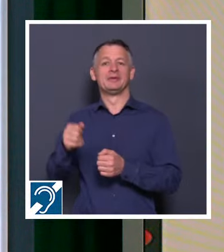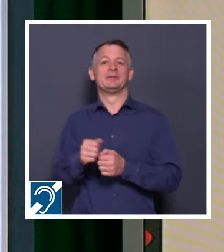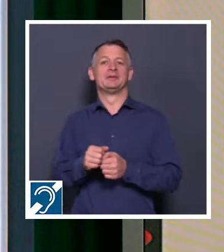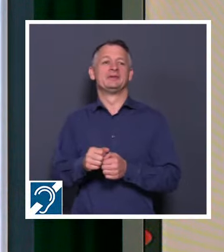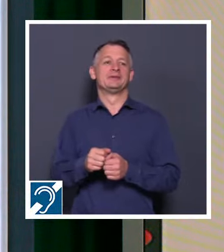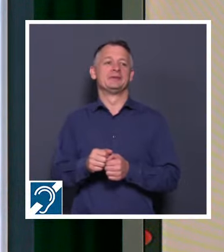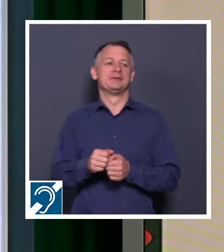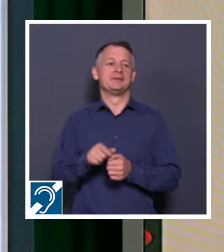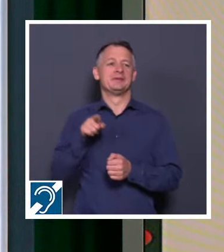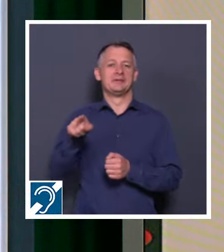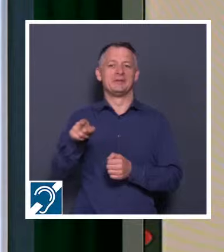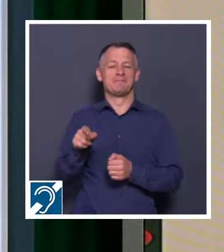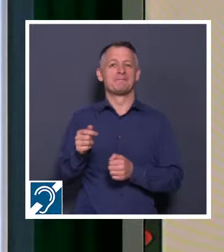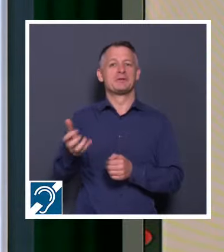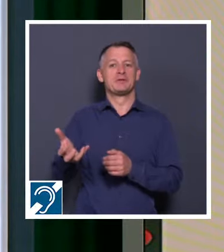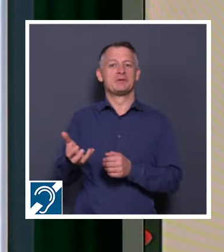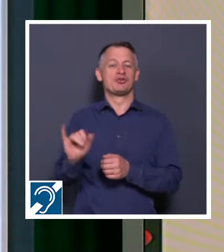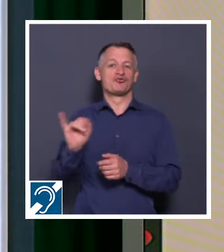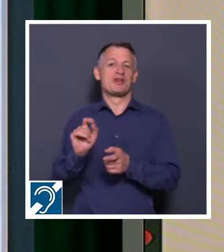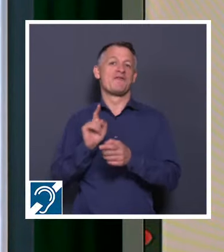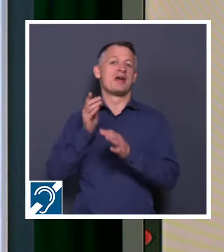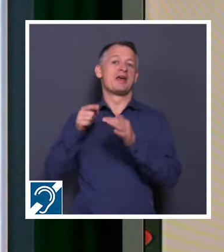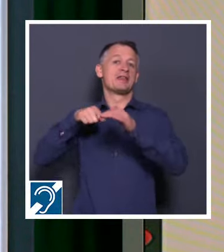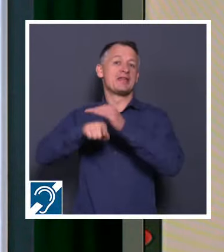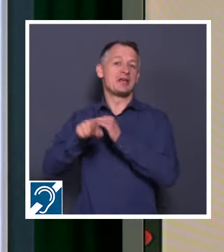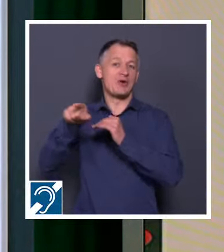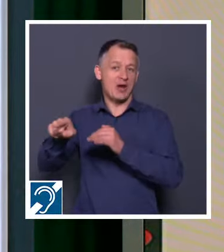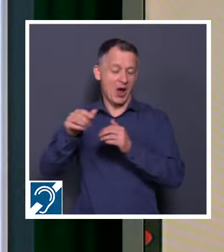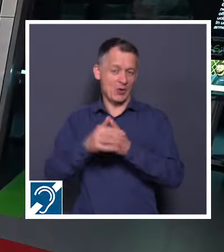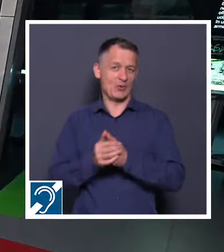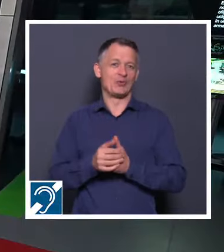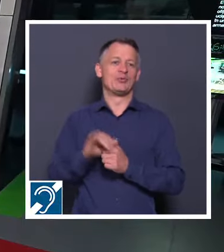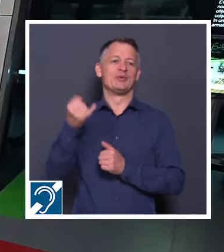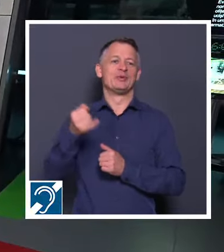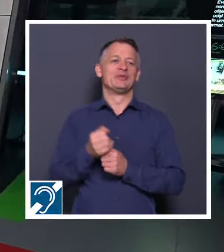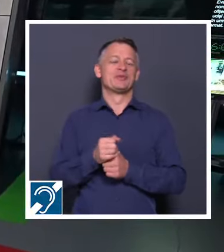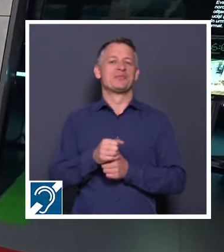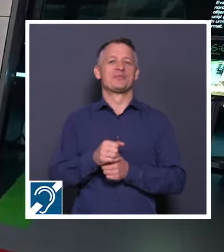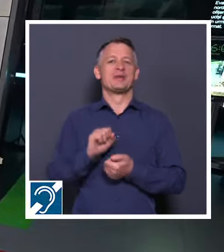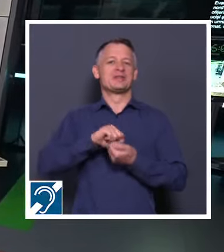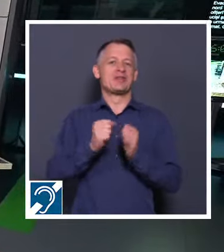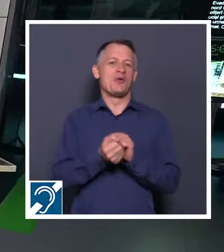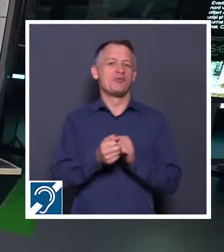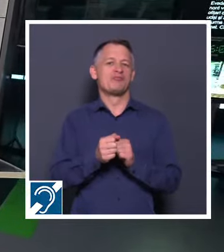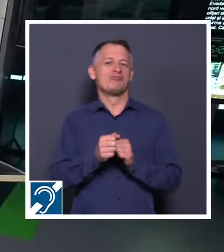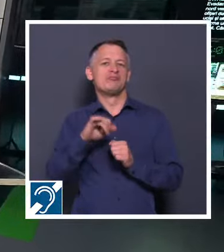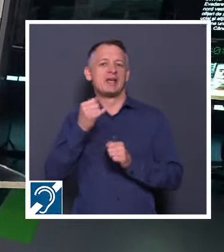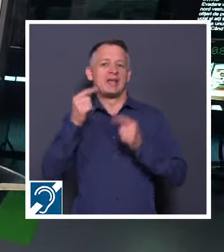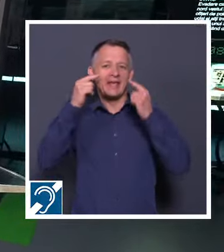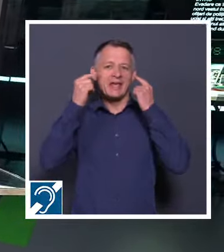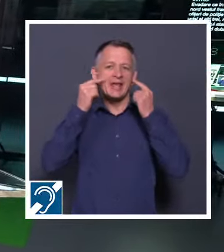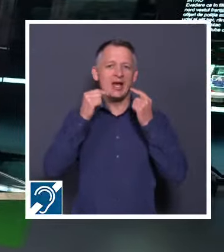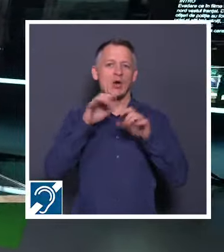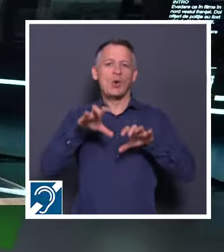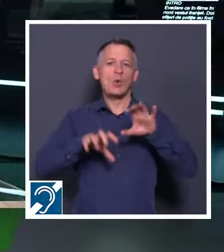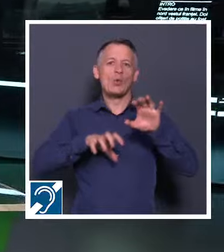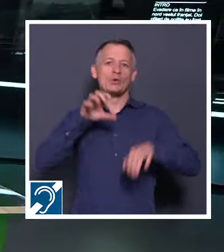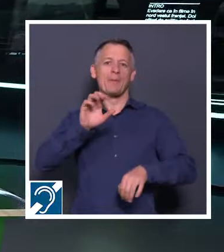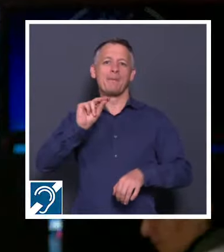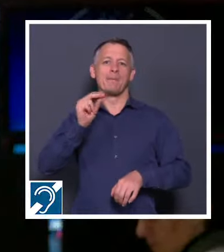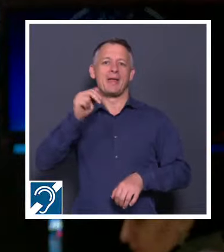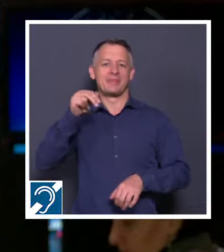sunt câini vopsiți. Deci, nu poți să mai ai încredere în nimic în ziua de astăzi, Radu, dacă ăsta e numele tău adevărat.